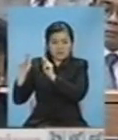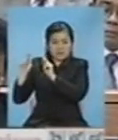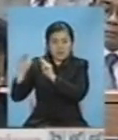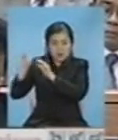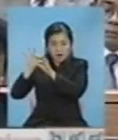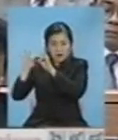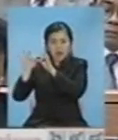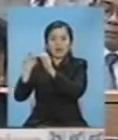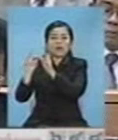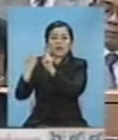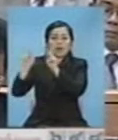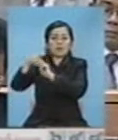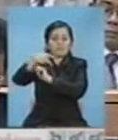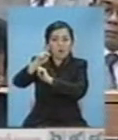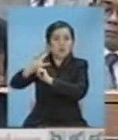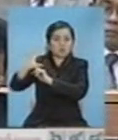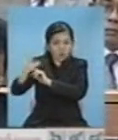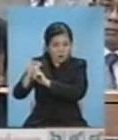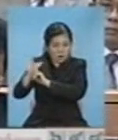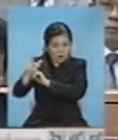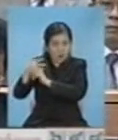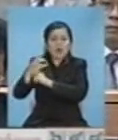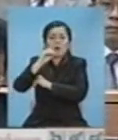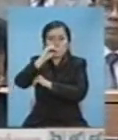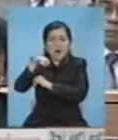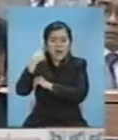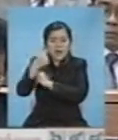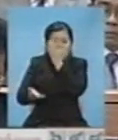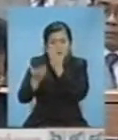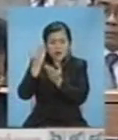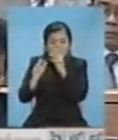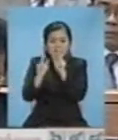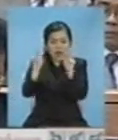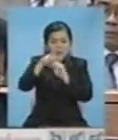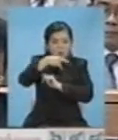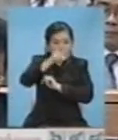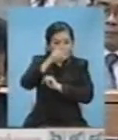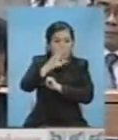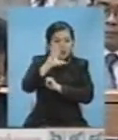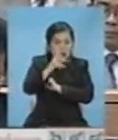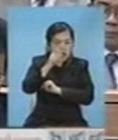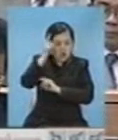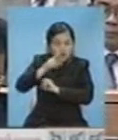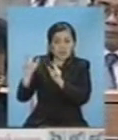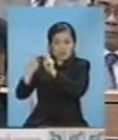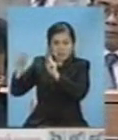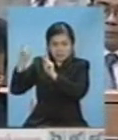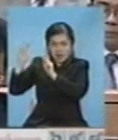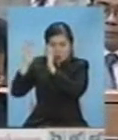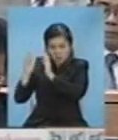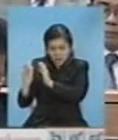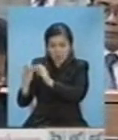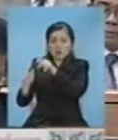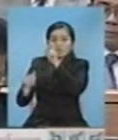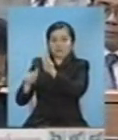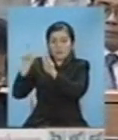ช.และกำหนดไว้ว่าผู้ที่จะได้เป็นกรรมการปปช.ต้องได้เสียง3ใน4ขึ้นไป